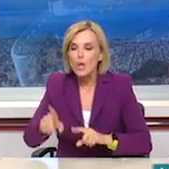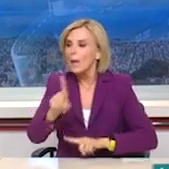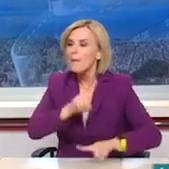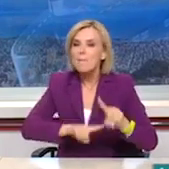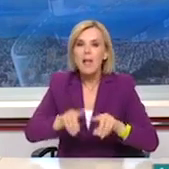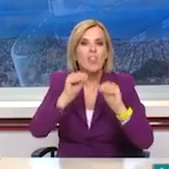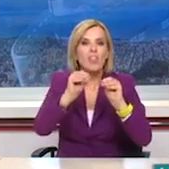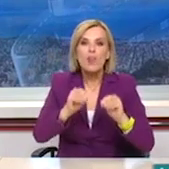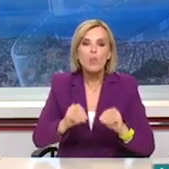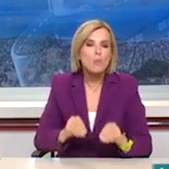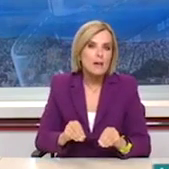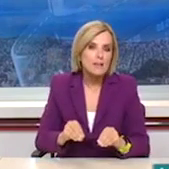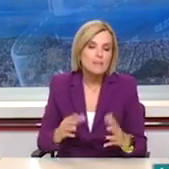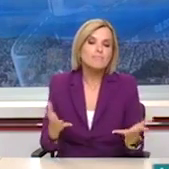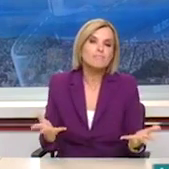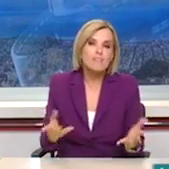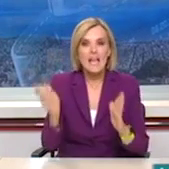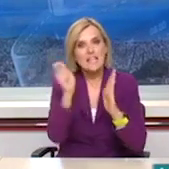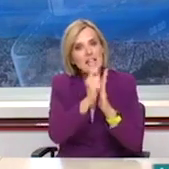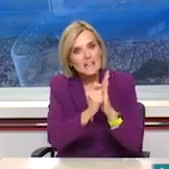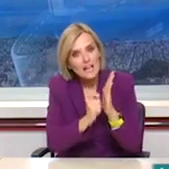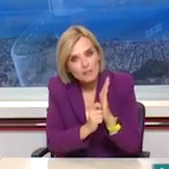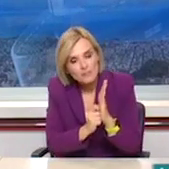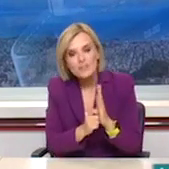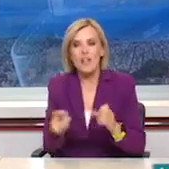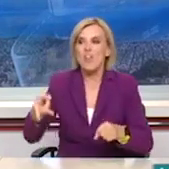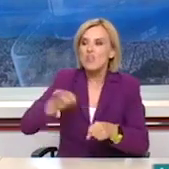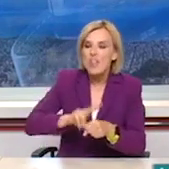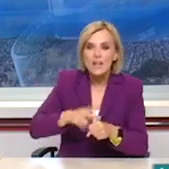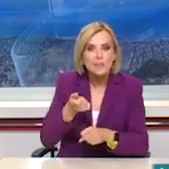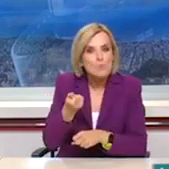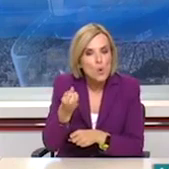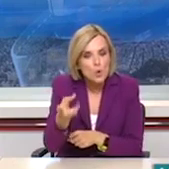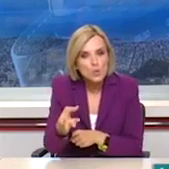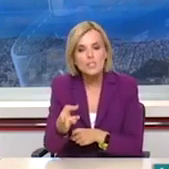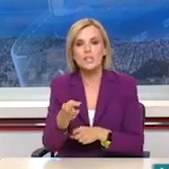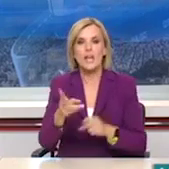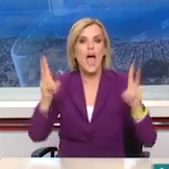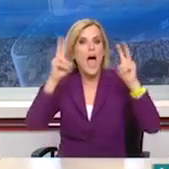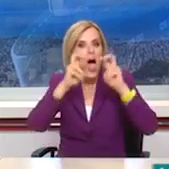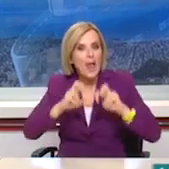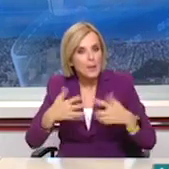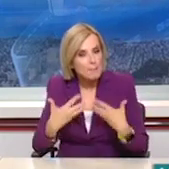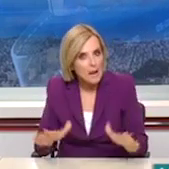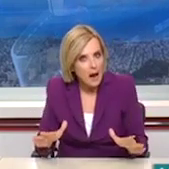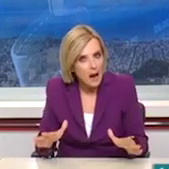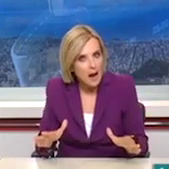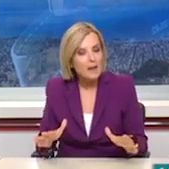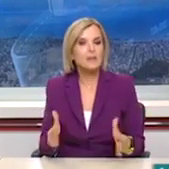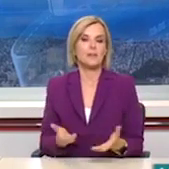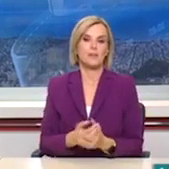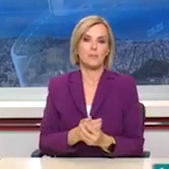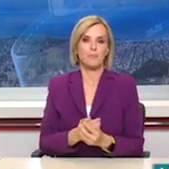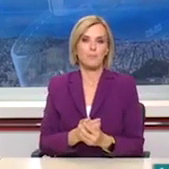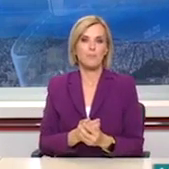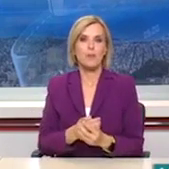χρησιμοποιεί. Κρούσματα που καταγράφονται, θάνατοι που καταγράφονται, ο αριθμός των ελέγχων που γίνονται,